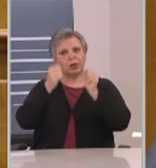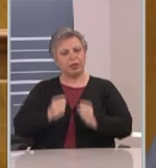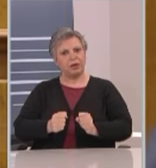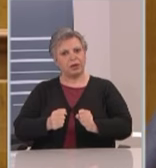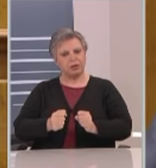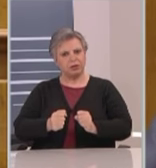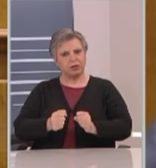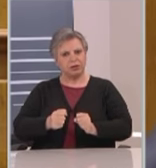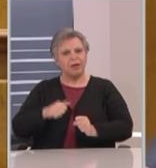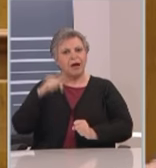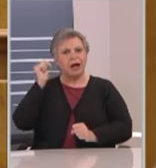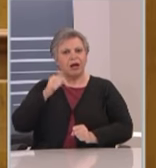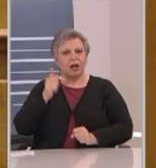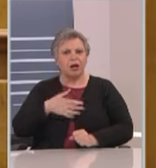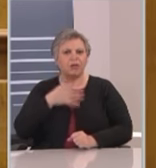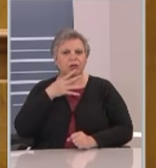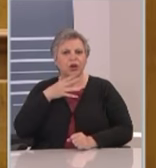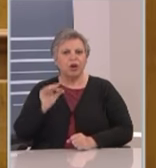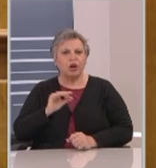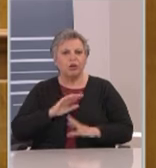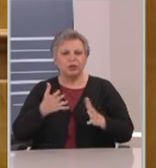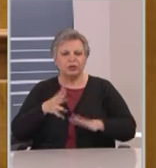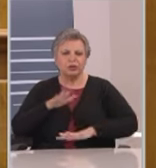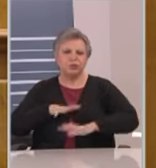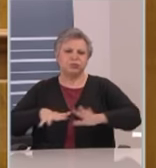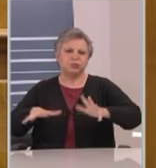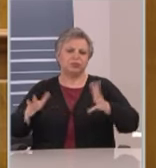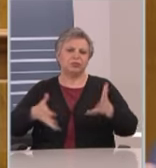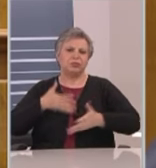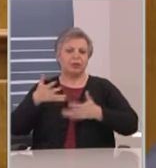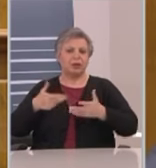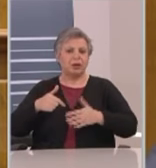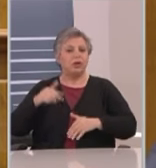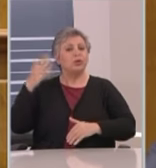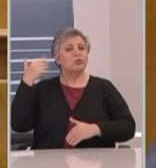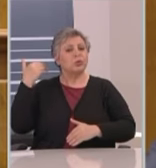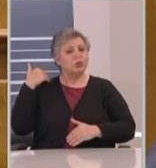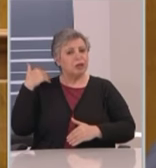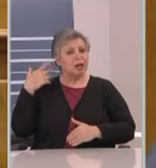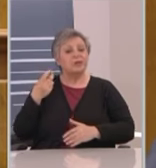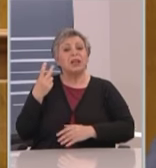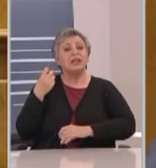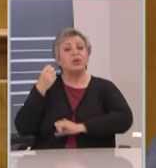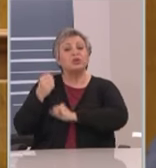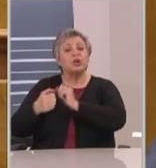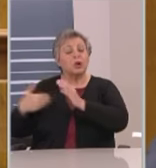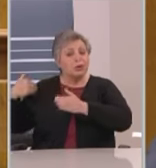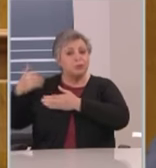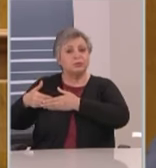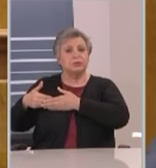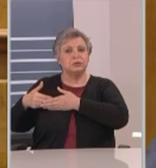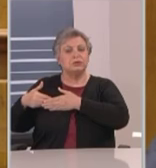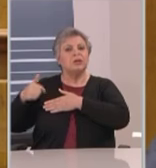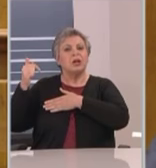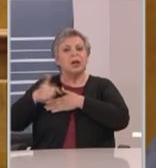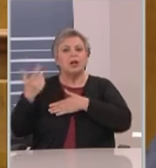κρυφός. Είναι άπειρα τα σκάνδαλα τα οποία είχαν δει το φως της δημοσιότητας στη διάρκεια των τελευταίων 20 ετών και αφορούσαν